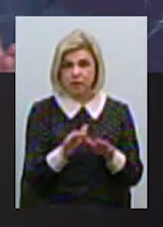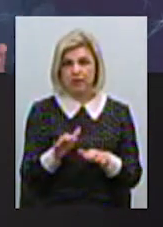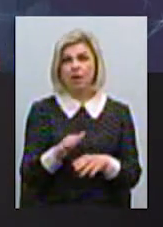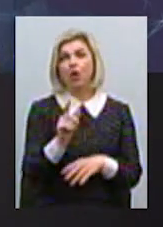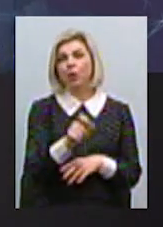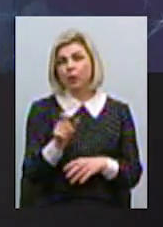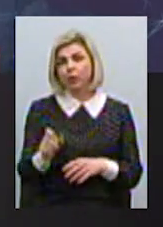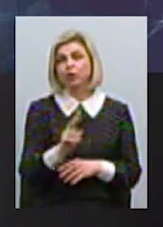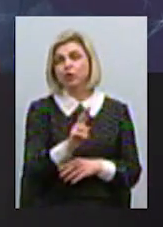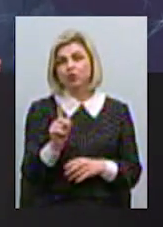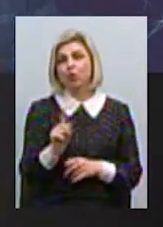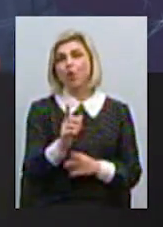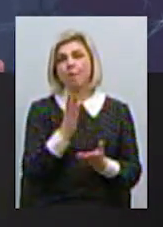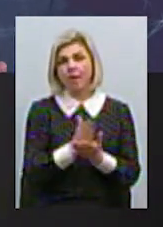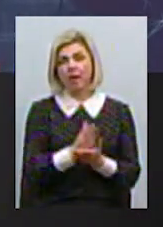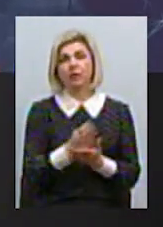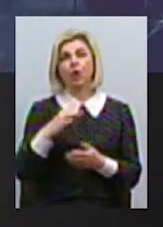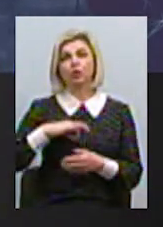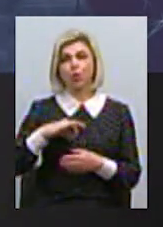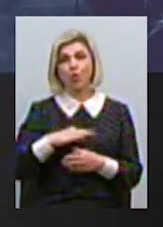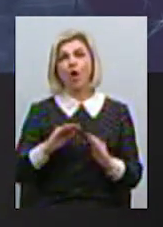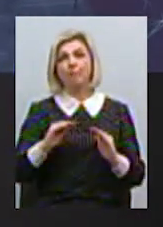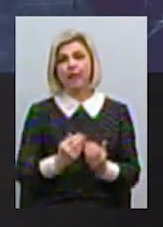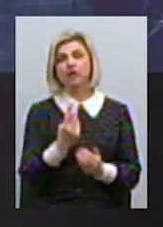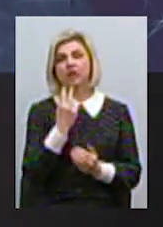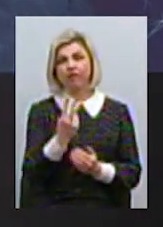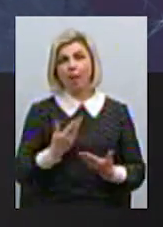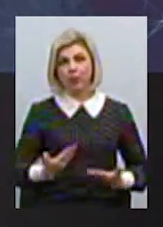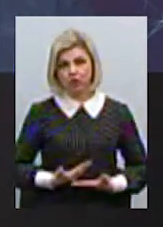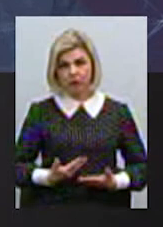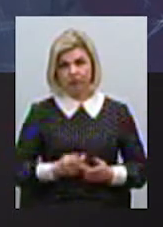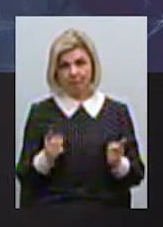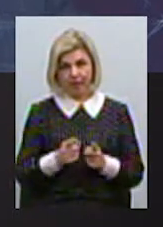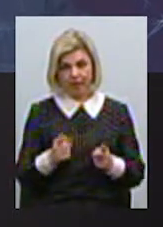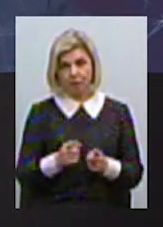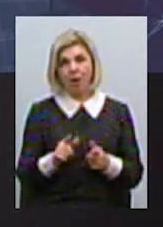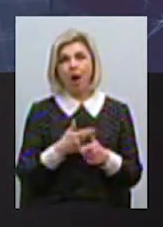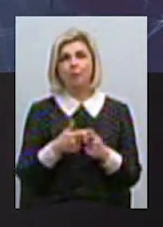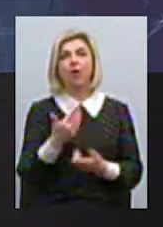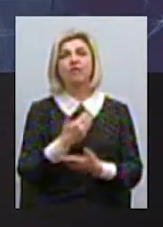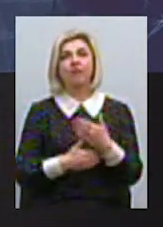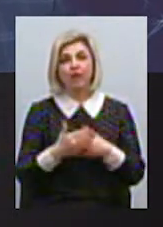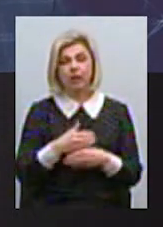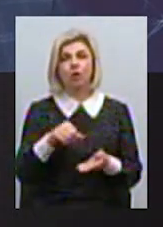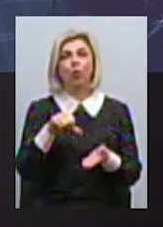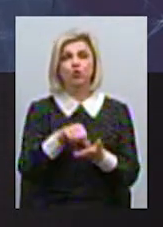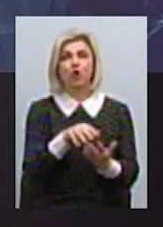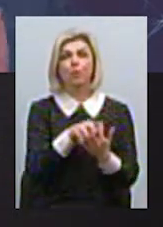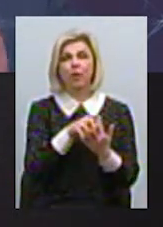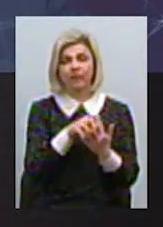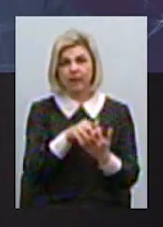що мають дохід менше, ніж 2 прожиткових мінімуми на місяць, або інваліди, учасники бойових